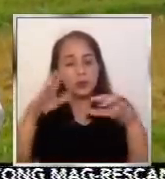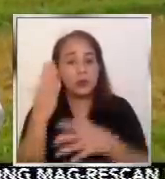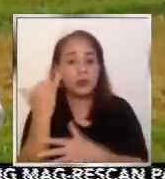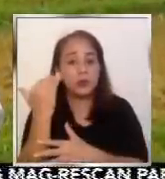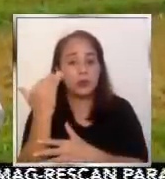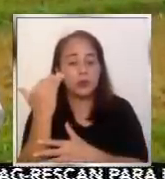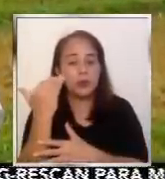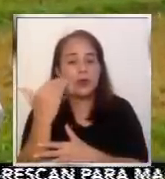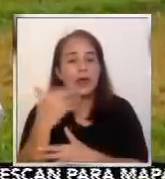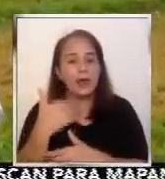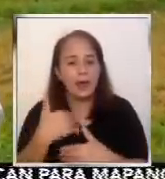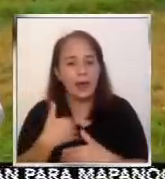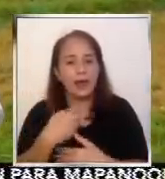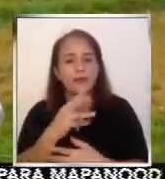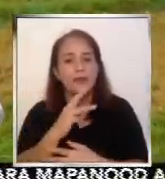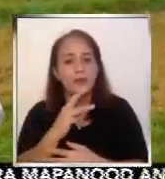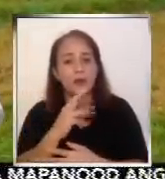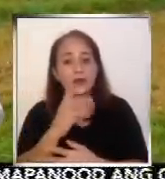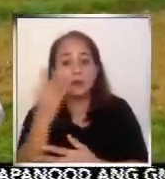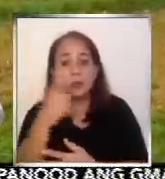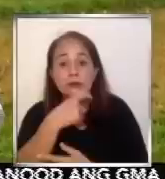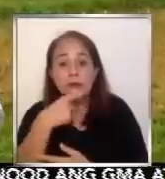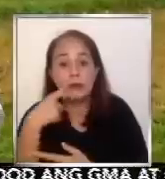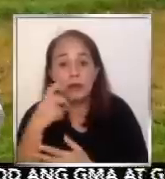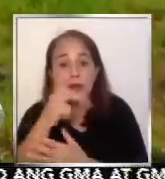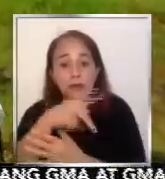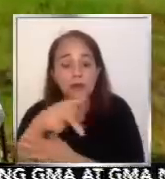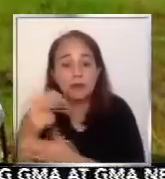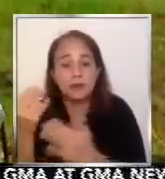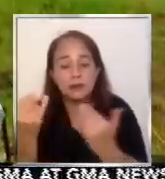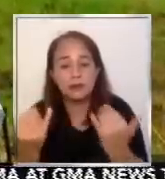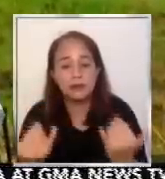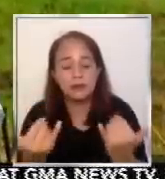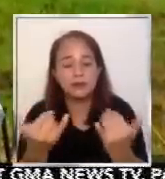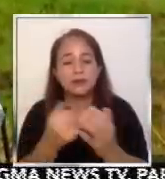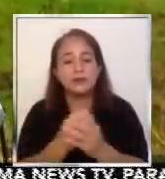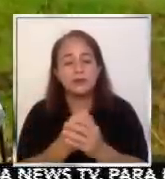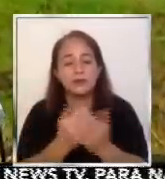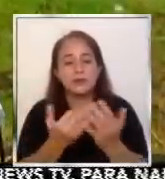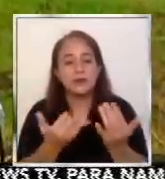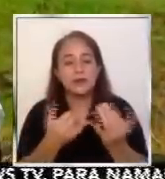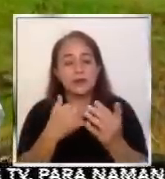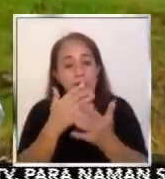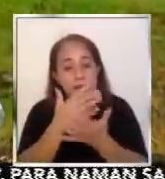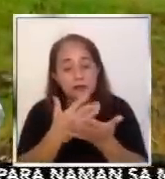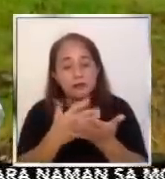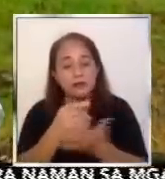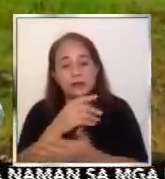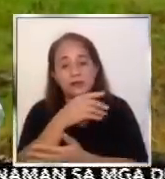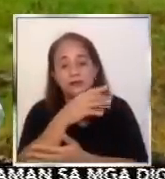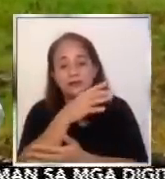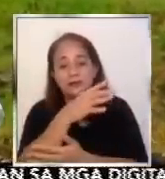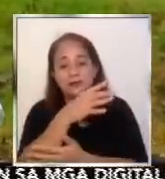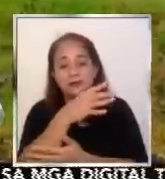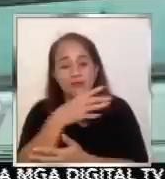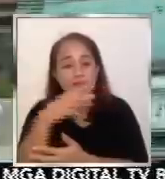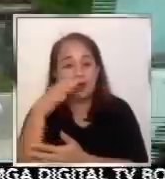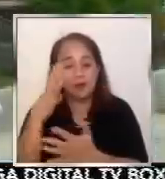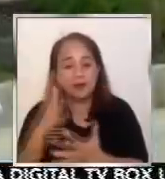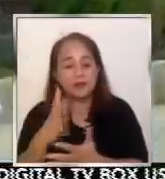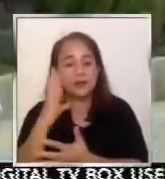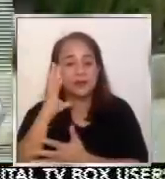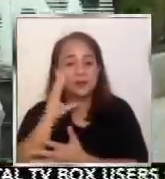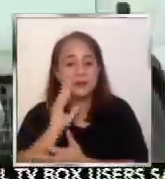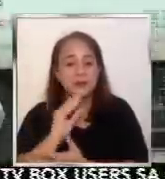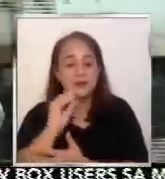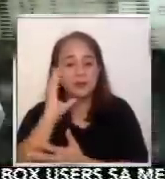mga natutuyong sakahan. Ilan sa mga magsaka ay nakaranas ng pag-ulan